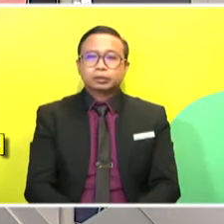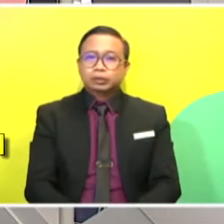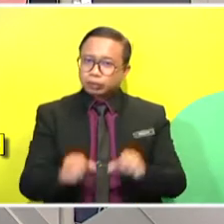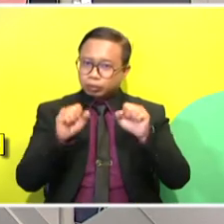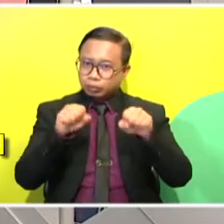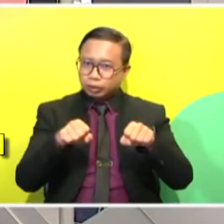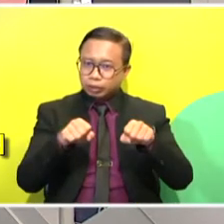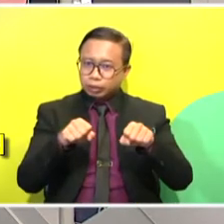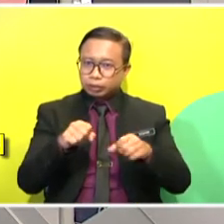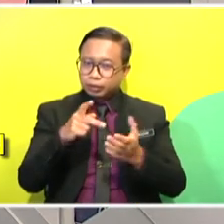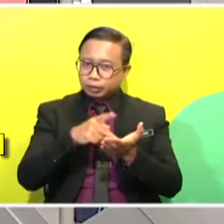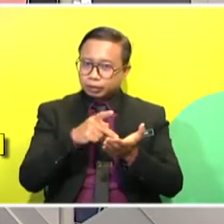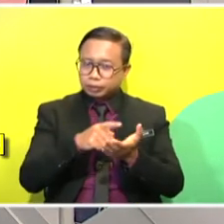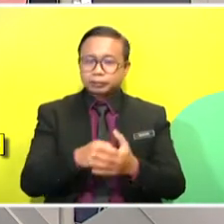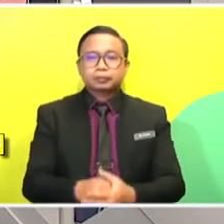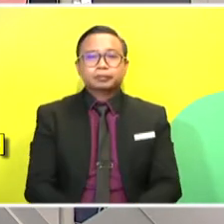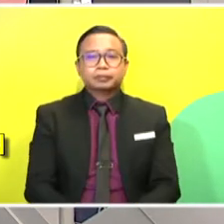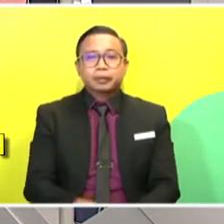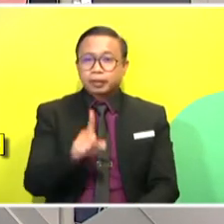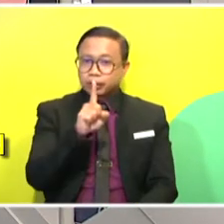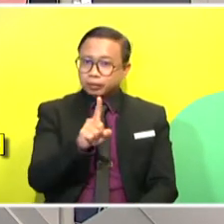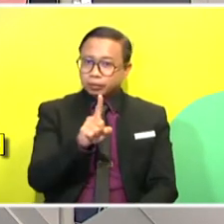ya? Kita kira. Kita kira sama-sama. Boleh.